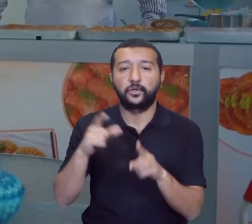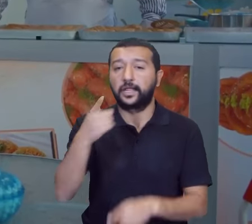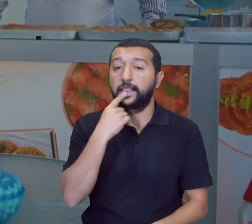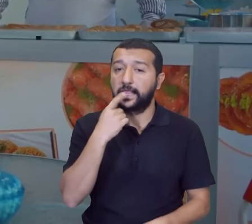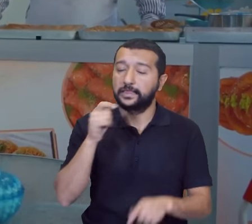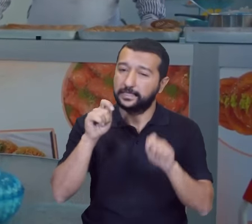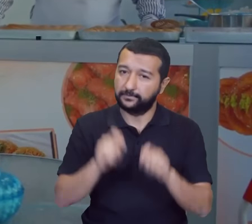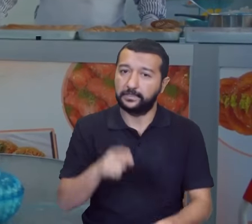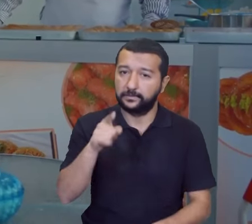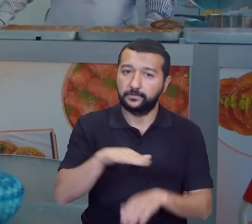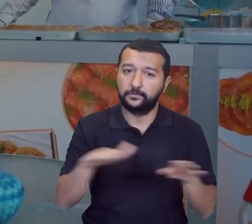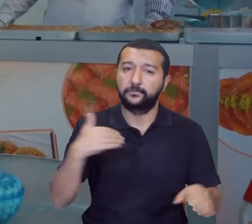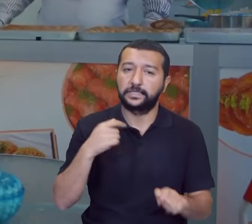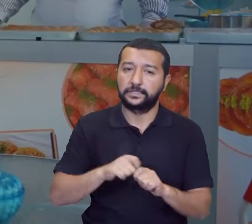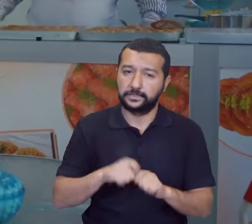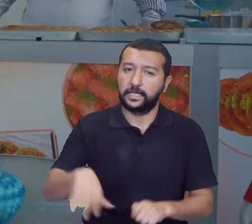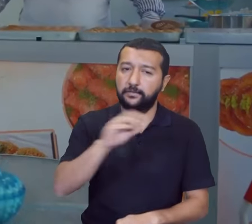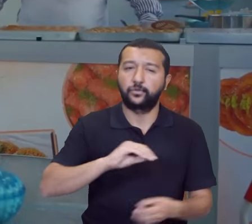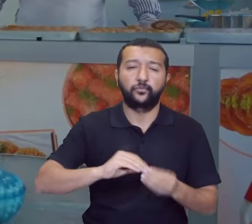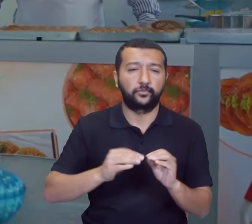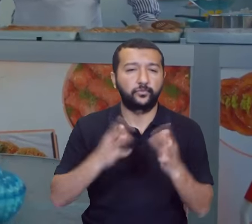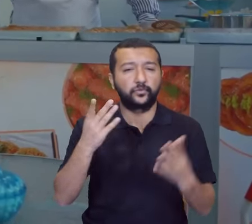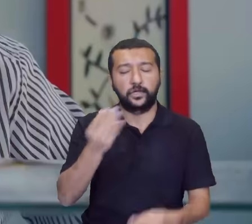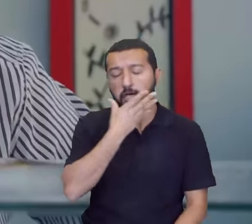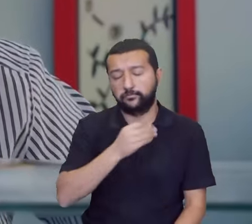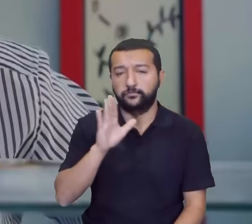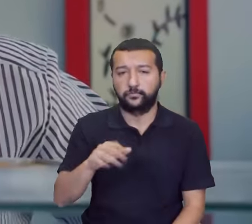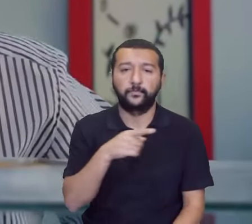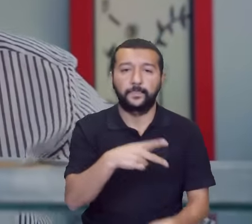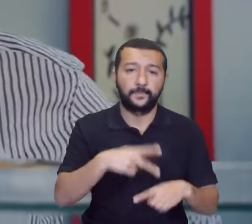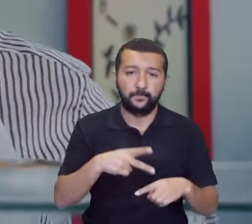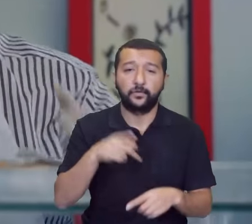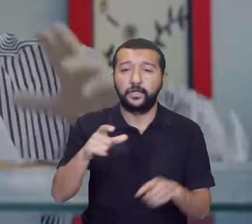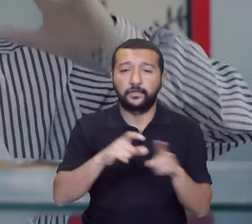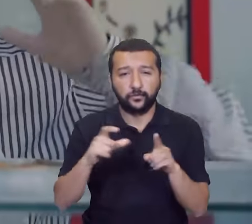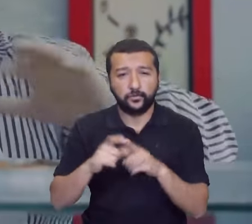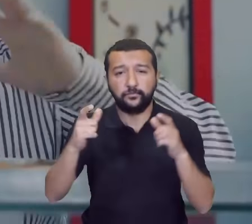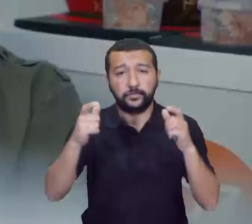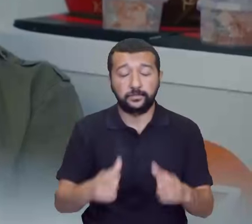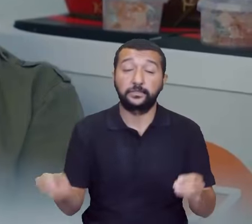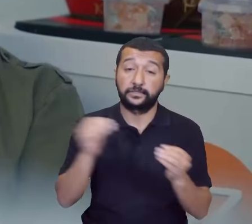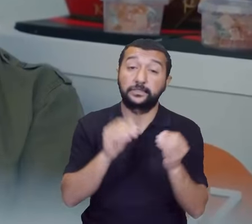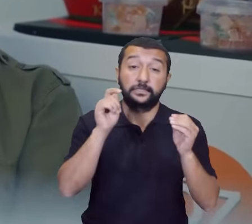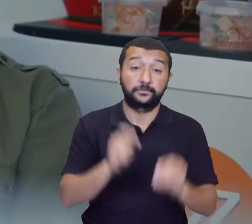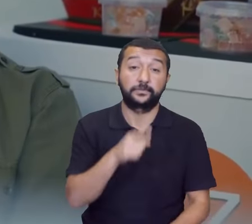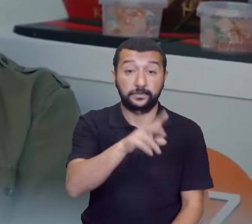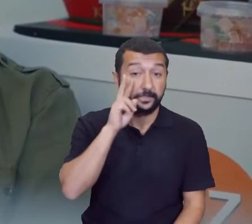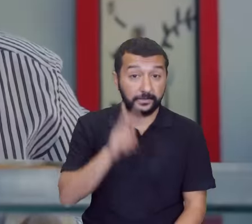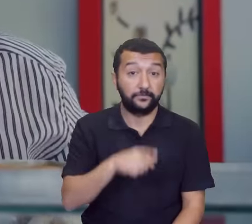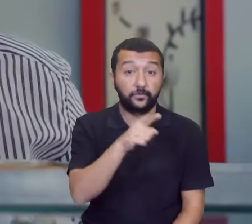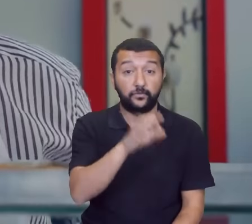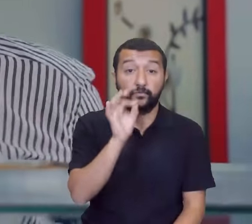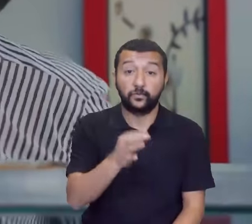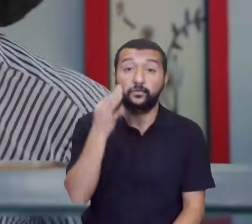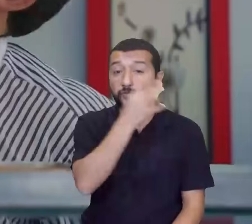dudağını halledelim. Bendesin, hepsini çözeriz ayıp ediyorsun Zekiciğim. Ya Dilber dudağı var ya, sana bir Dilber dudağı yapacağım. Yemin ediyorum